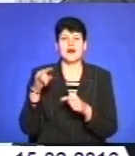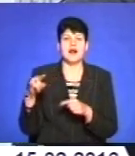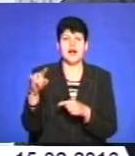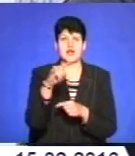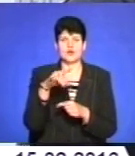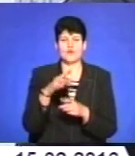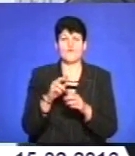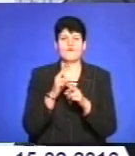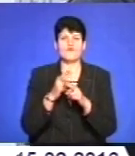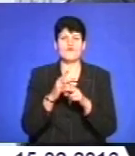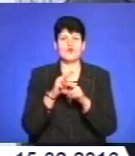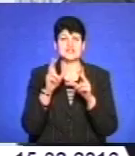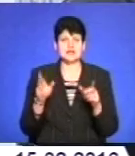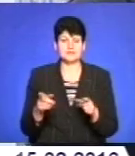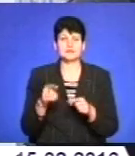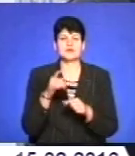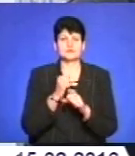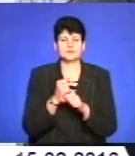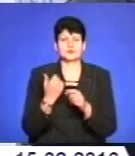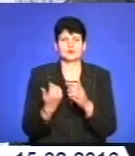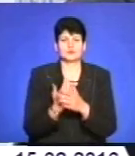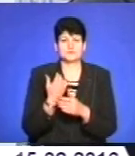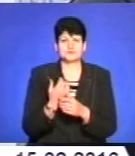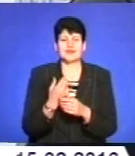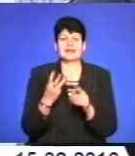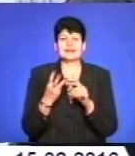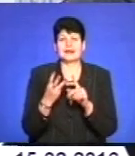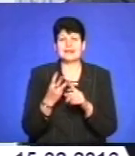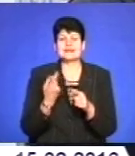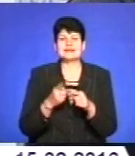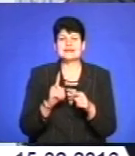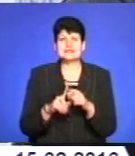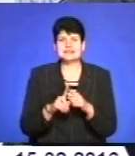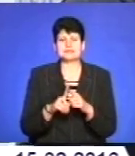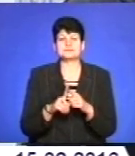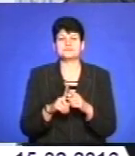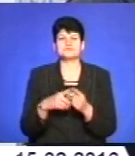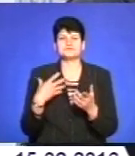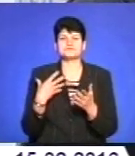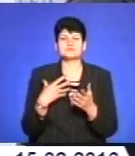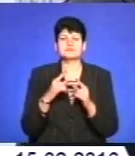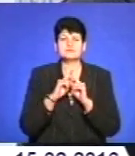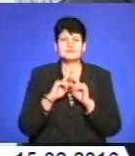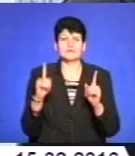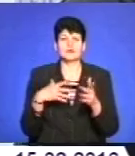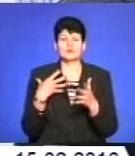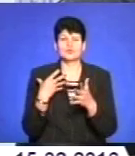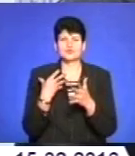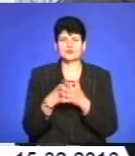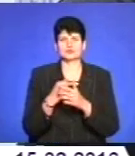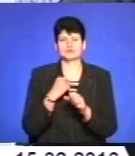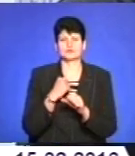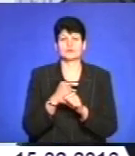відновимо роботу цього об'єкту. Третє, це унікальний по своїй природі логістичний центр, який дає можливість